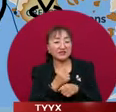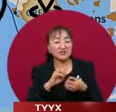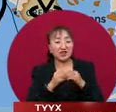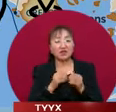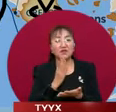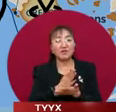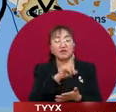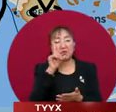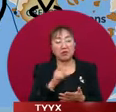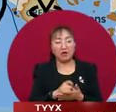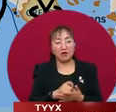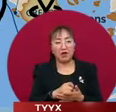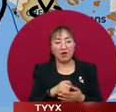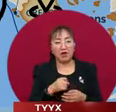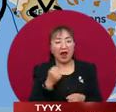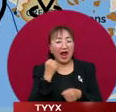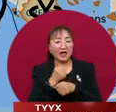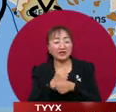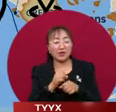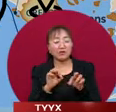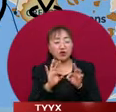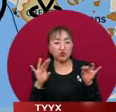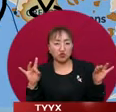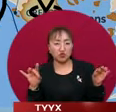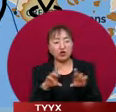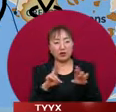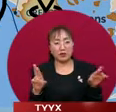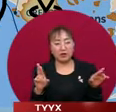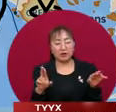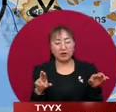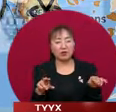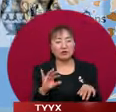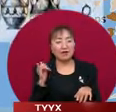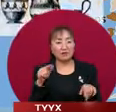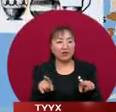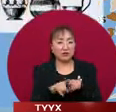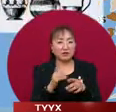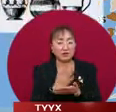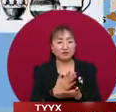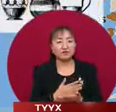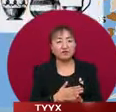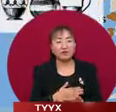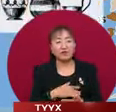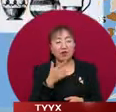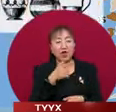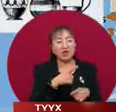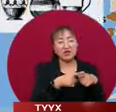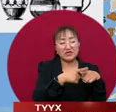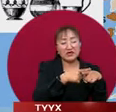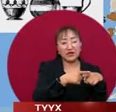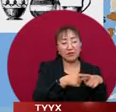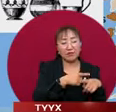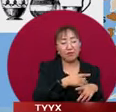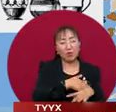хамаарад эрхлэх аж ахуй нь бас олон ялгаатай байсан. Эртний грек нь хадархаг уул ихтэй газар байсан